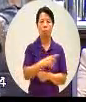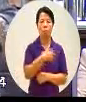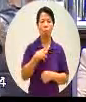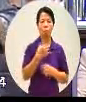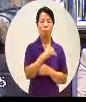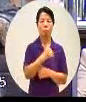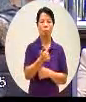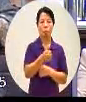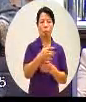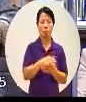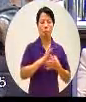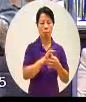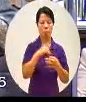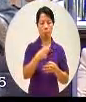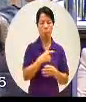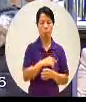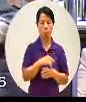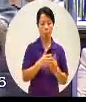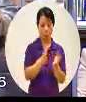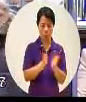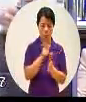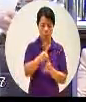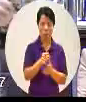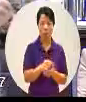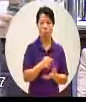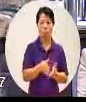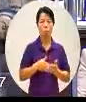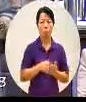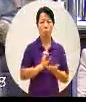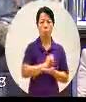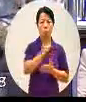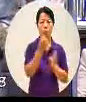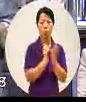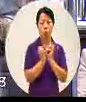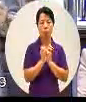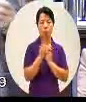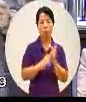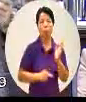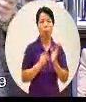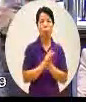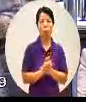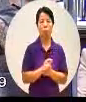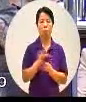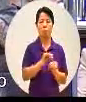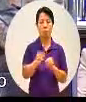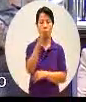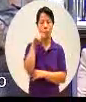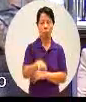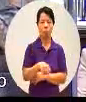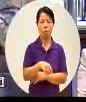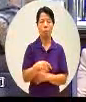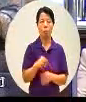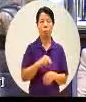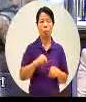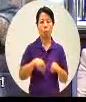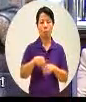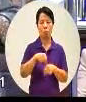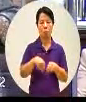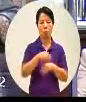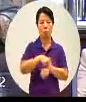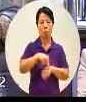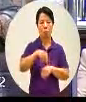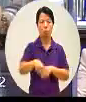心，我们也觉得这个部分应该要跟委员做够详细，现在整个地震局现在的规划，我